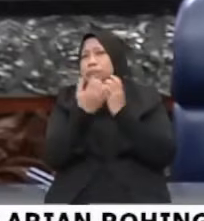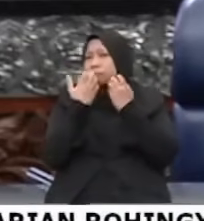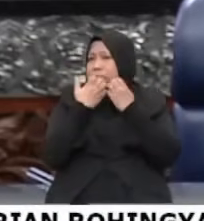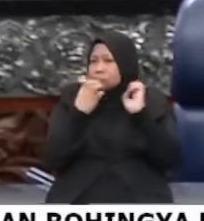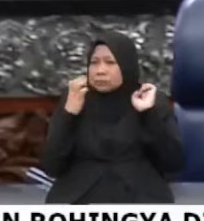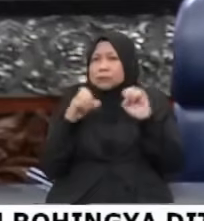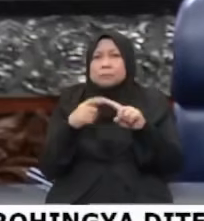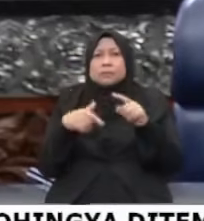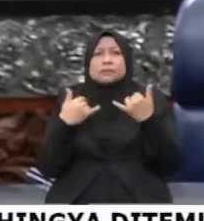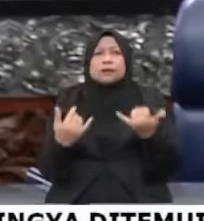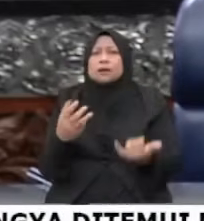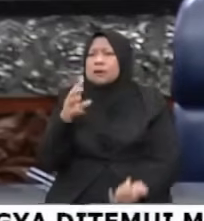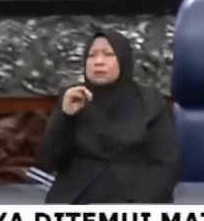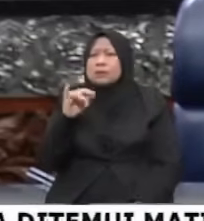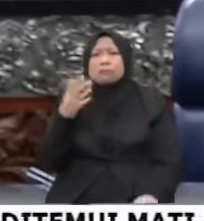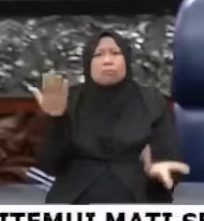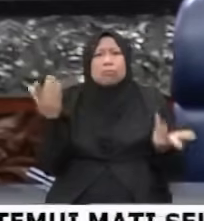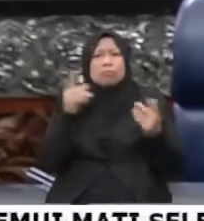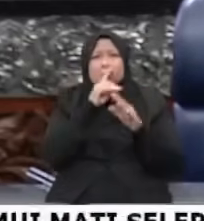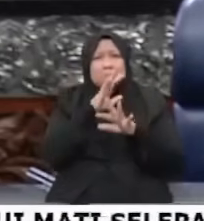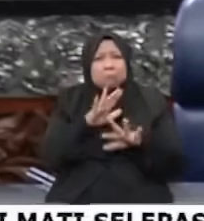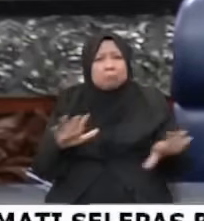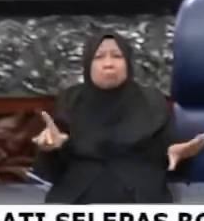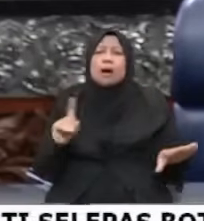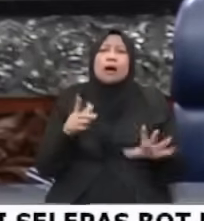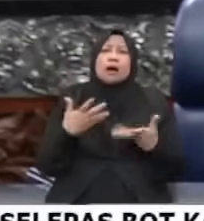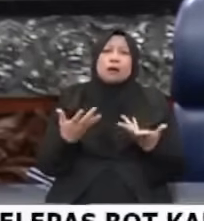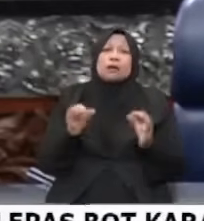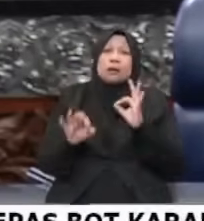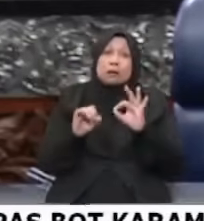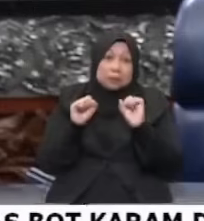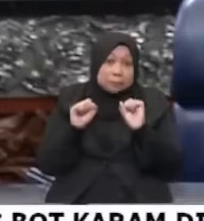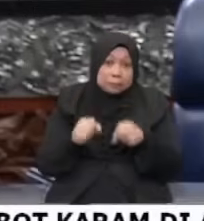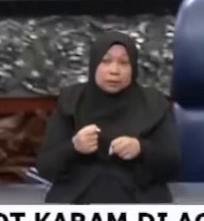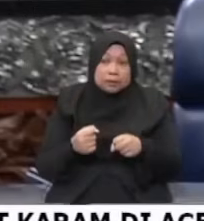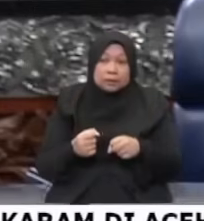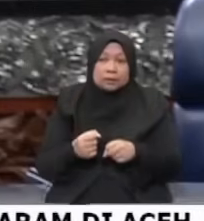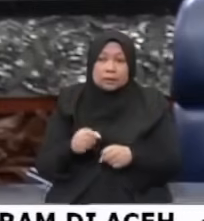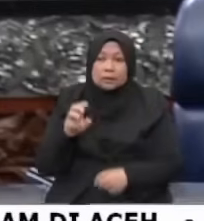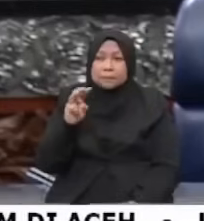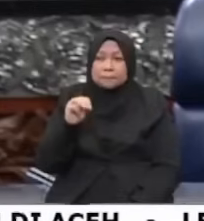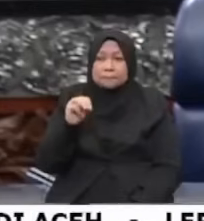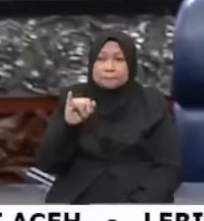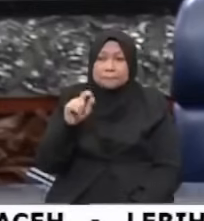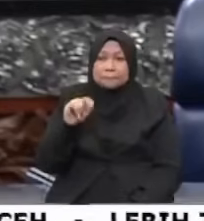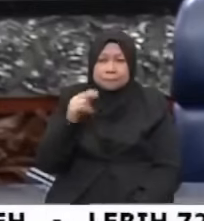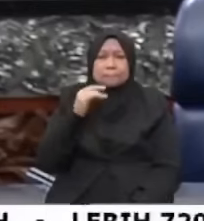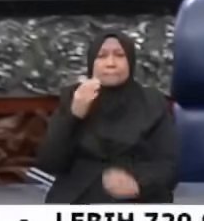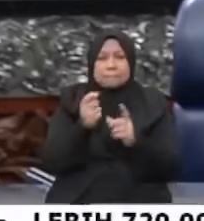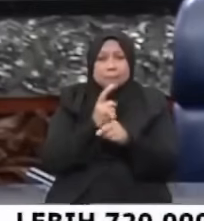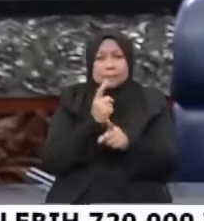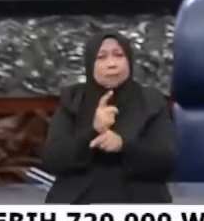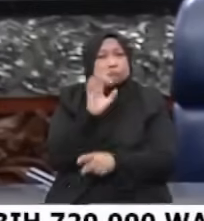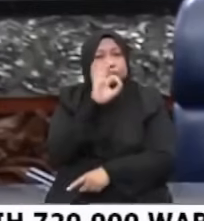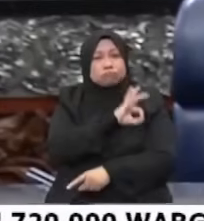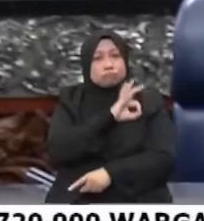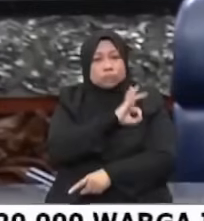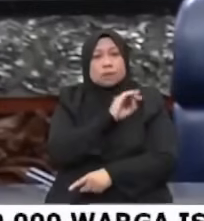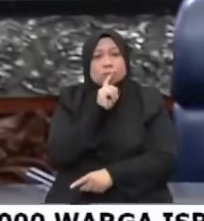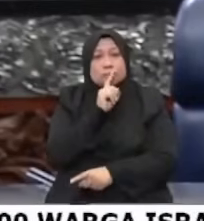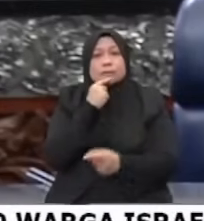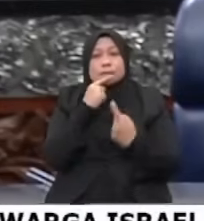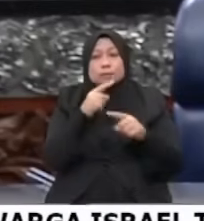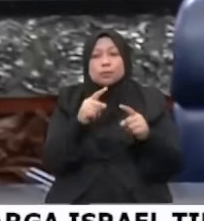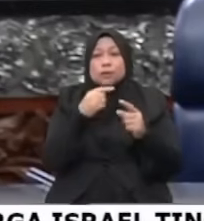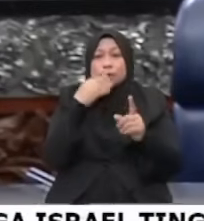depan tetapi sekarang ni tak tahu di mana Kalau boleh Miti juga melihat tentang keberhasilan mimos ini iaitu